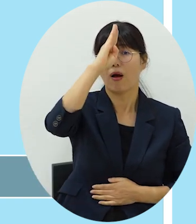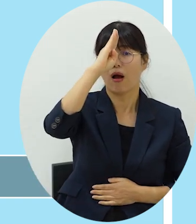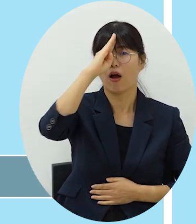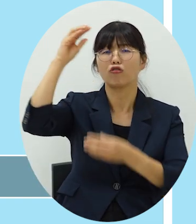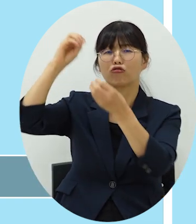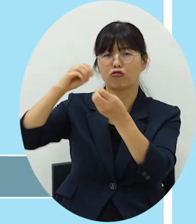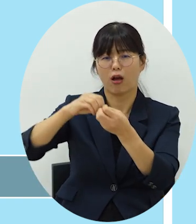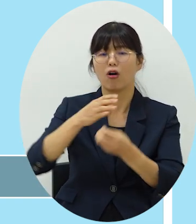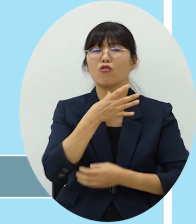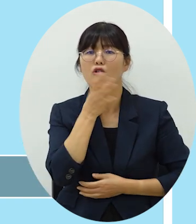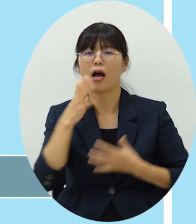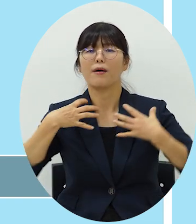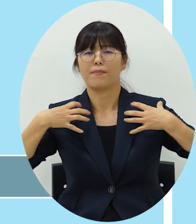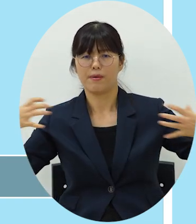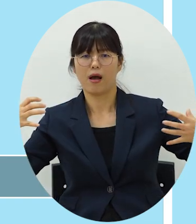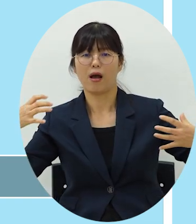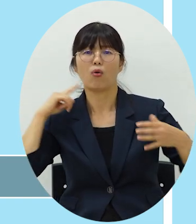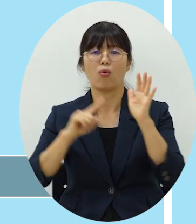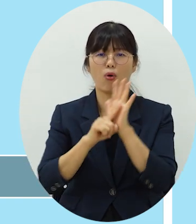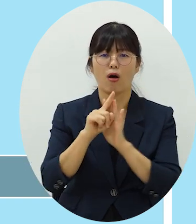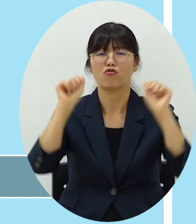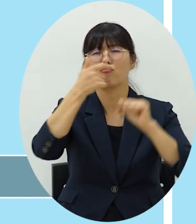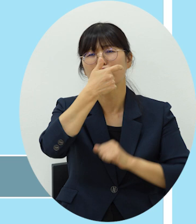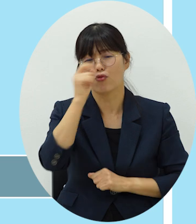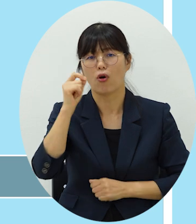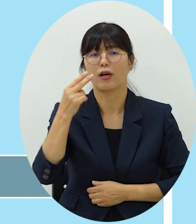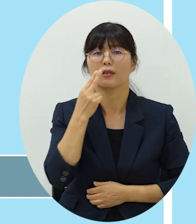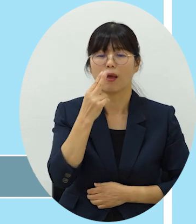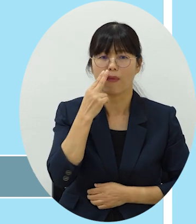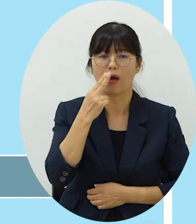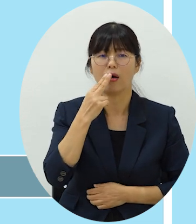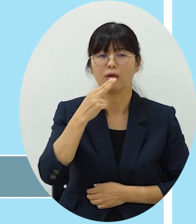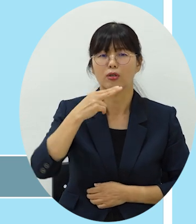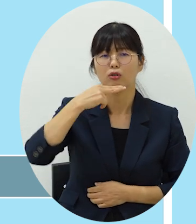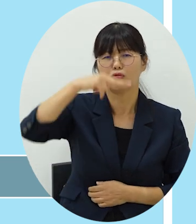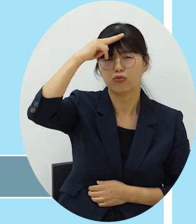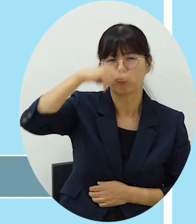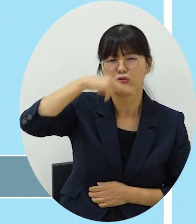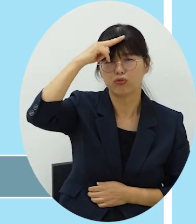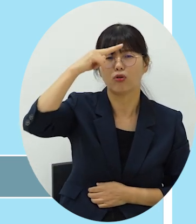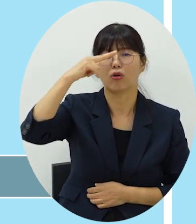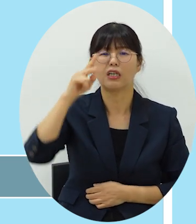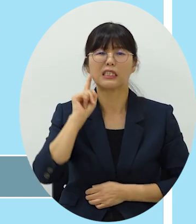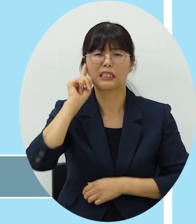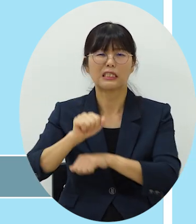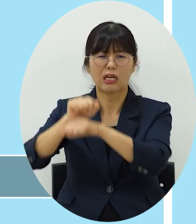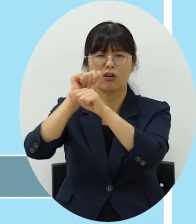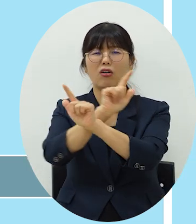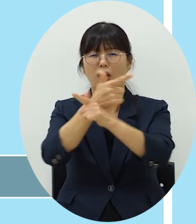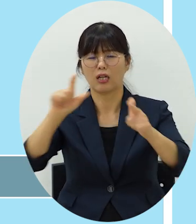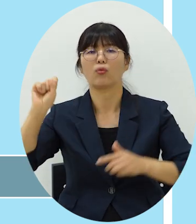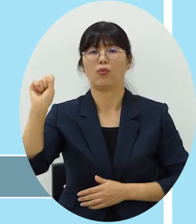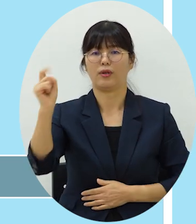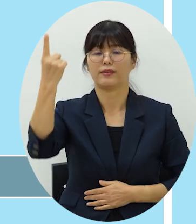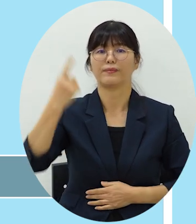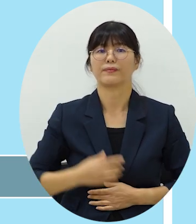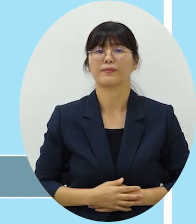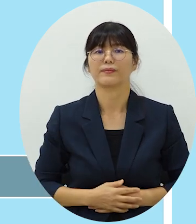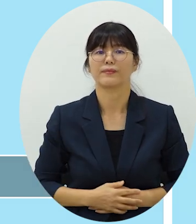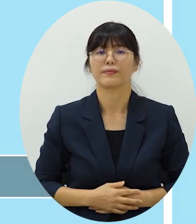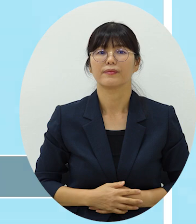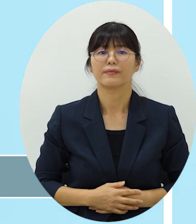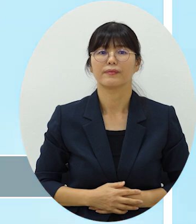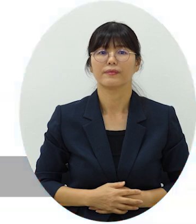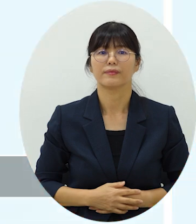당뇨병은 유전, 노화, 비만, 고혈압, 운동 부족, 흡연, 음주, 스트레스 등 다양한